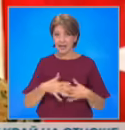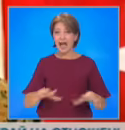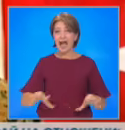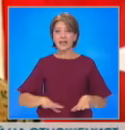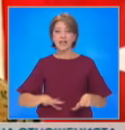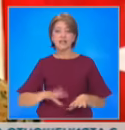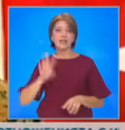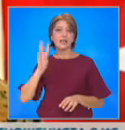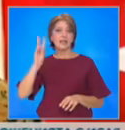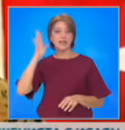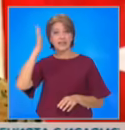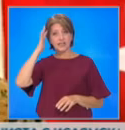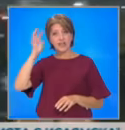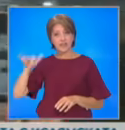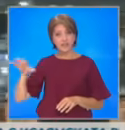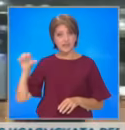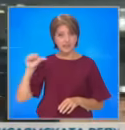и уязвими афганистанци.